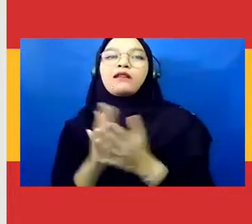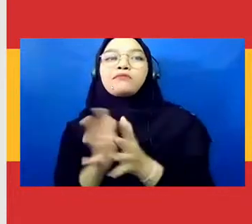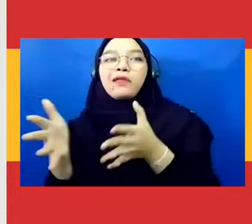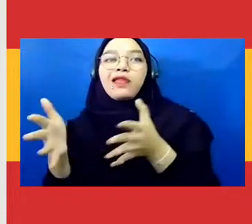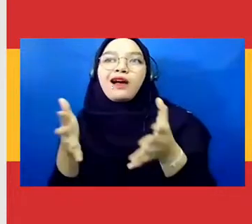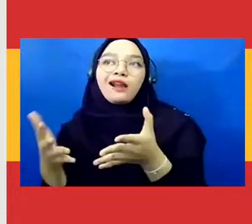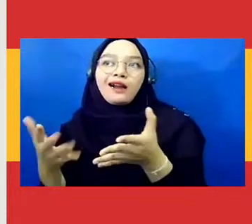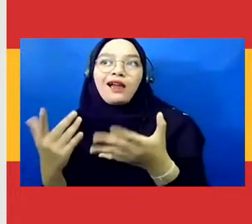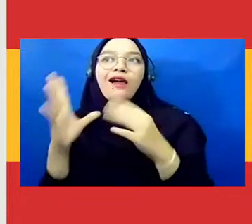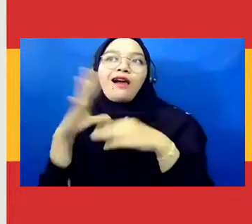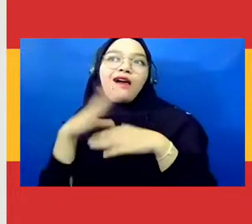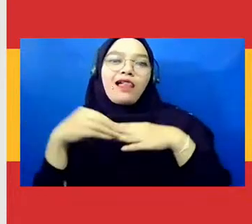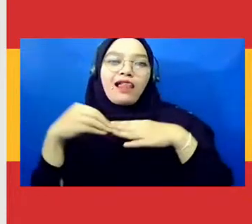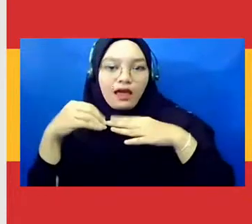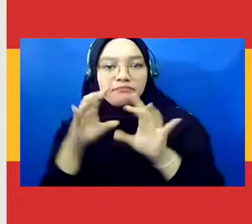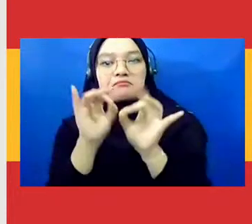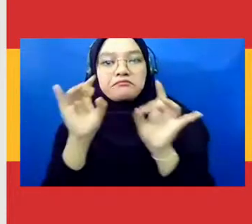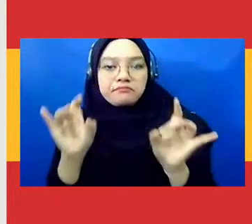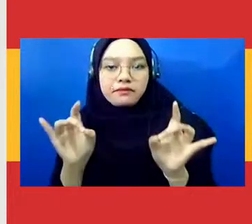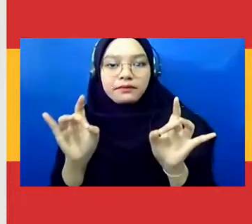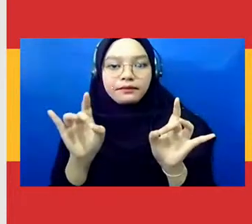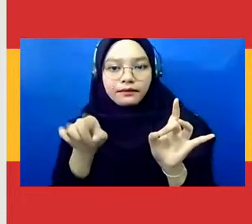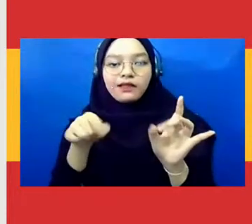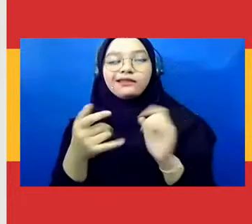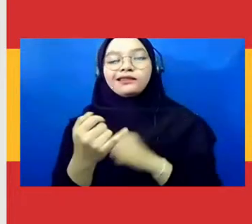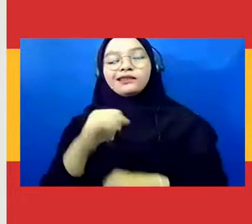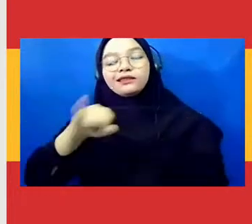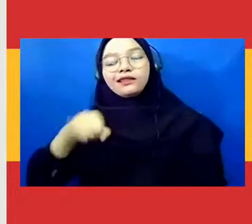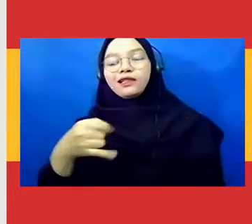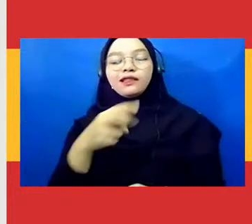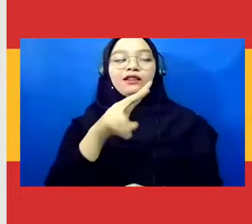itulah maka menetapkan visi kota metro pada